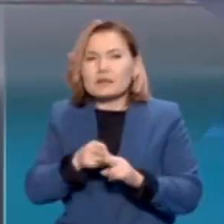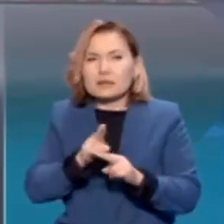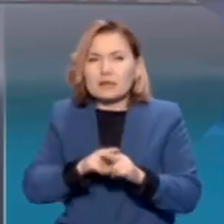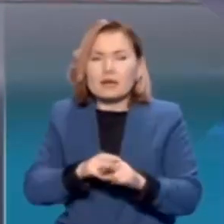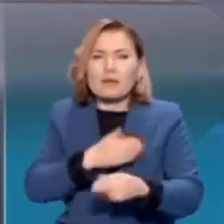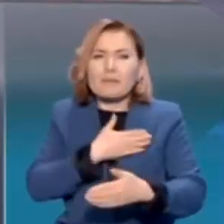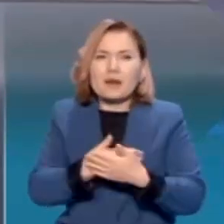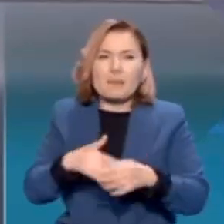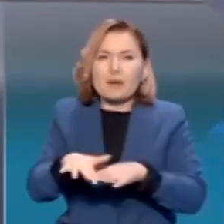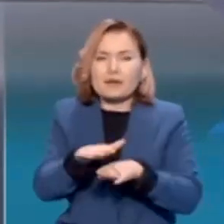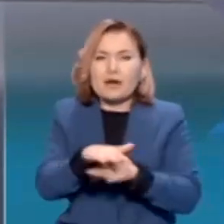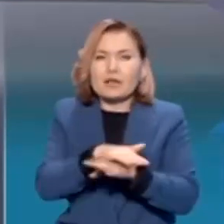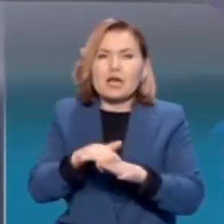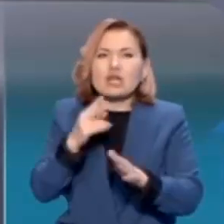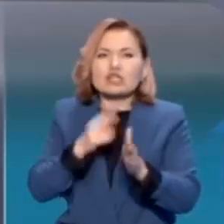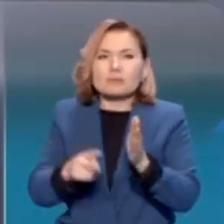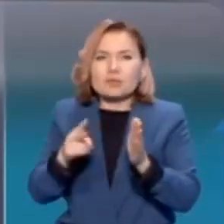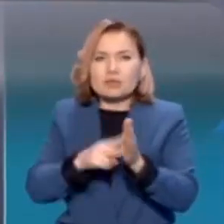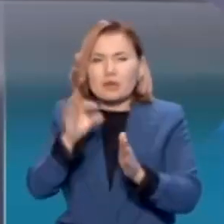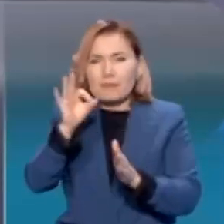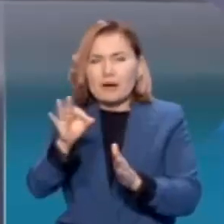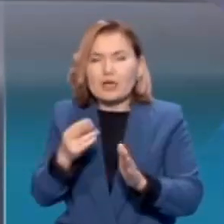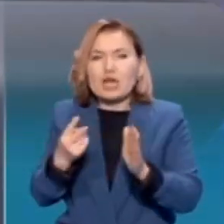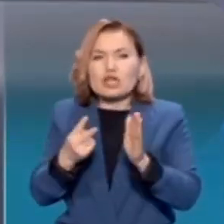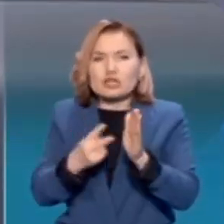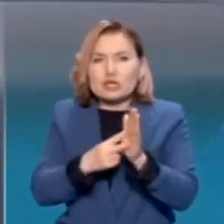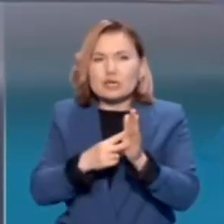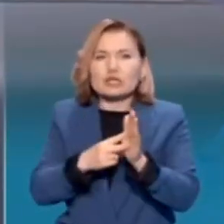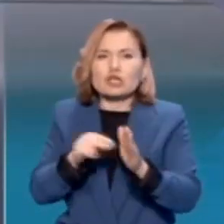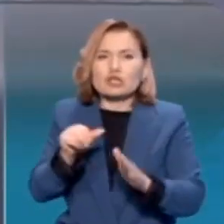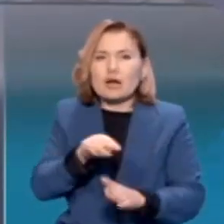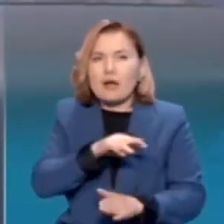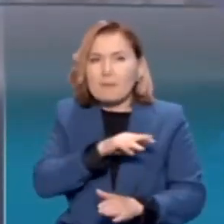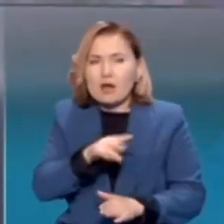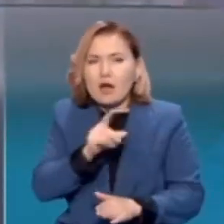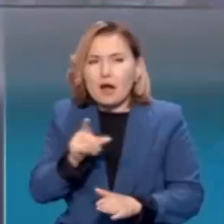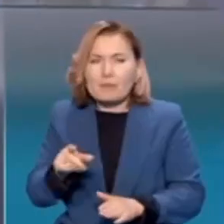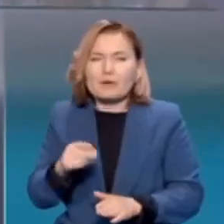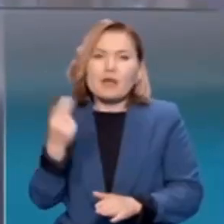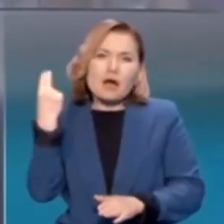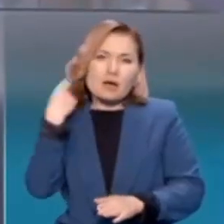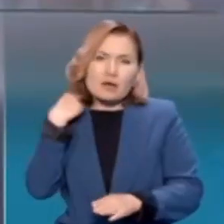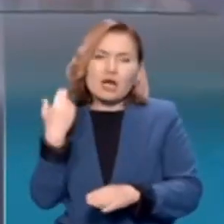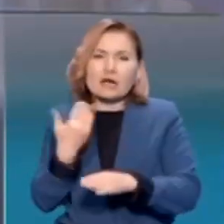экономикалық белсенді халықтың 77%-ында, яғни 7,5 миллионнан астам адамның басында кредиті бар.